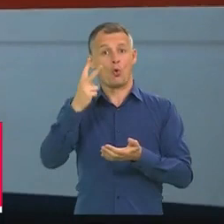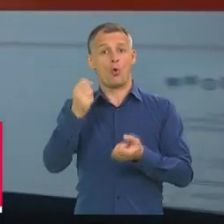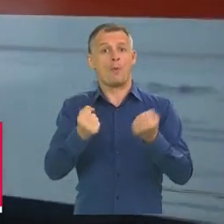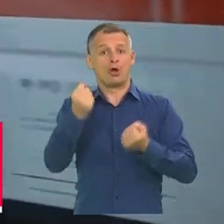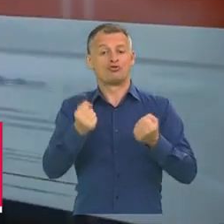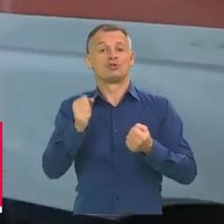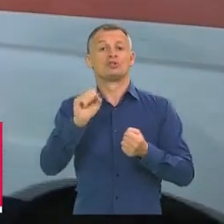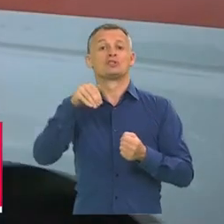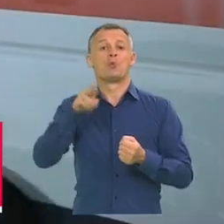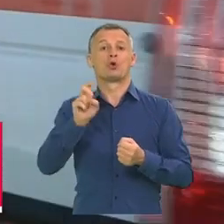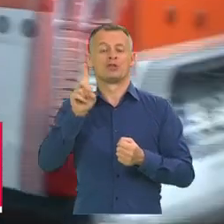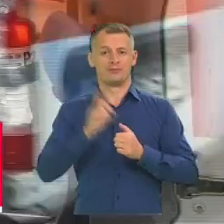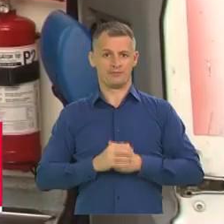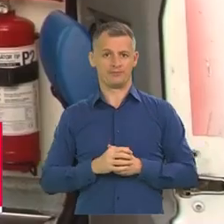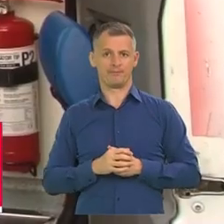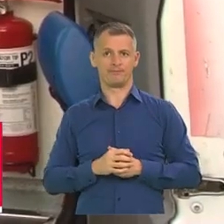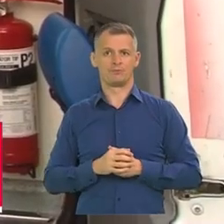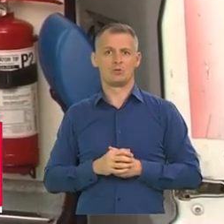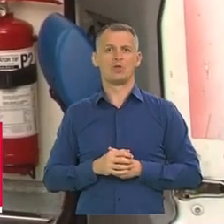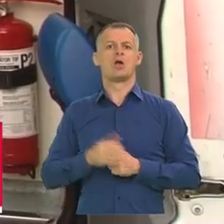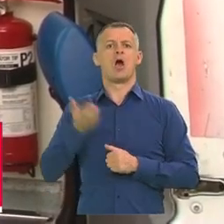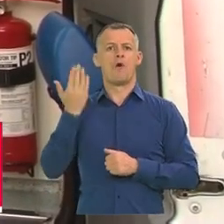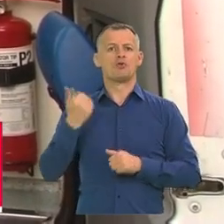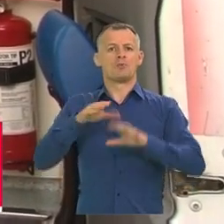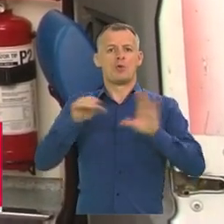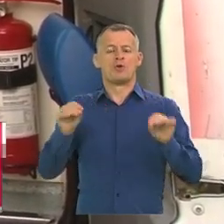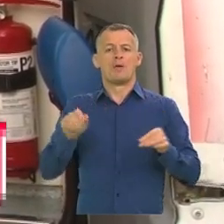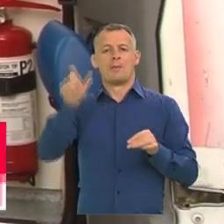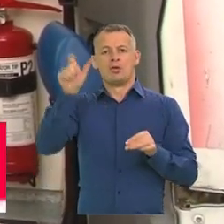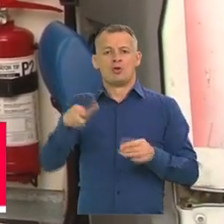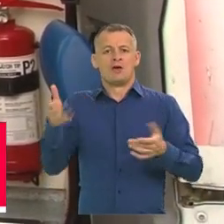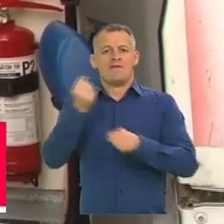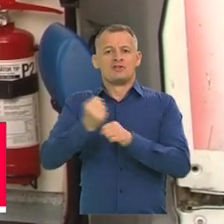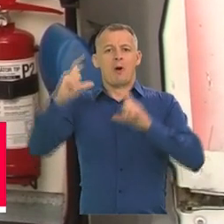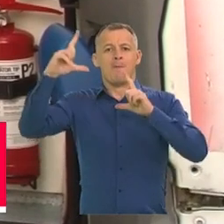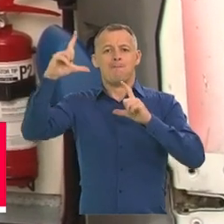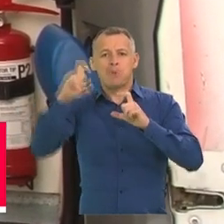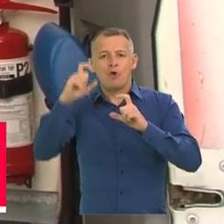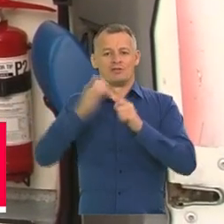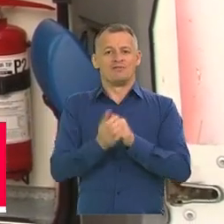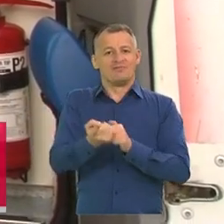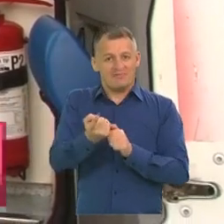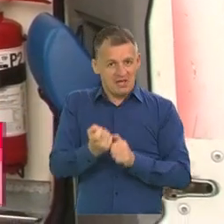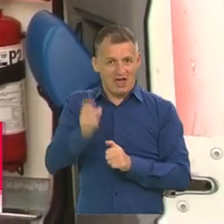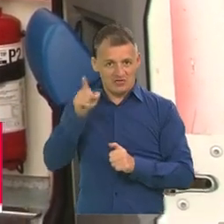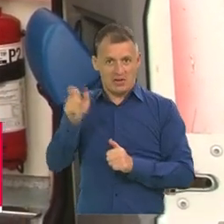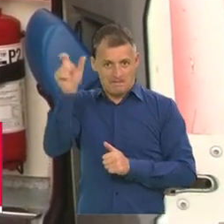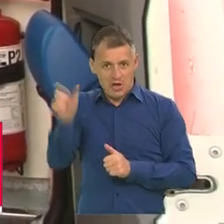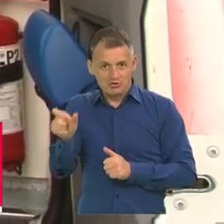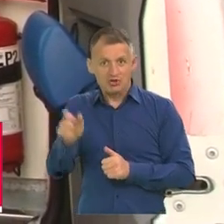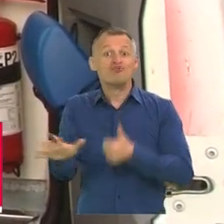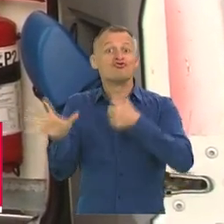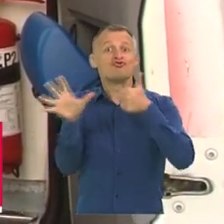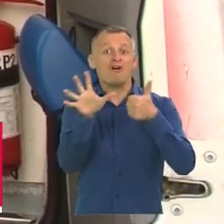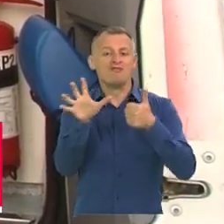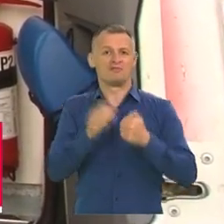SMURD. Erau mai multe persoane care făceau poză și dintre acestea 6